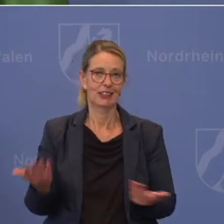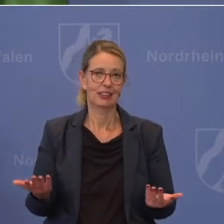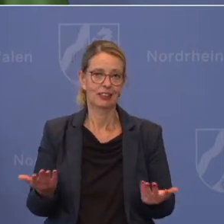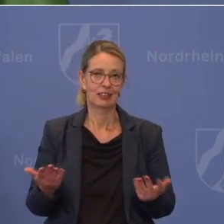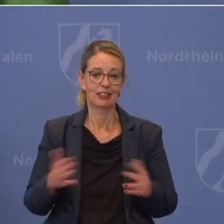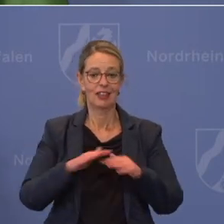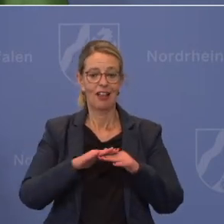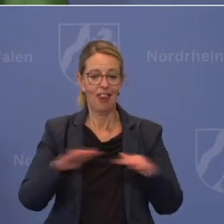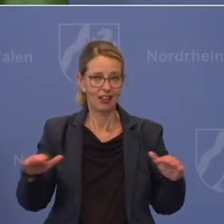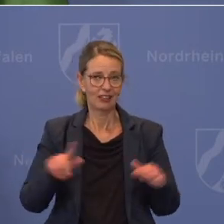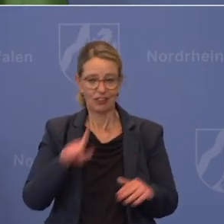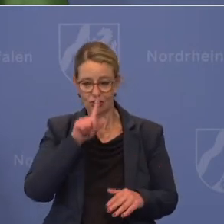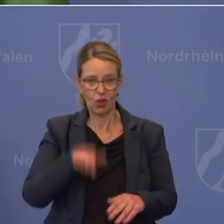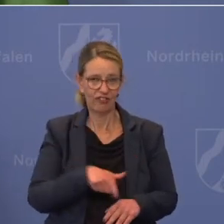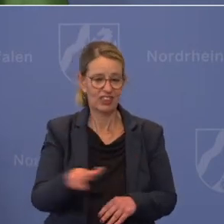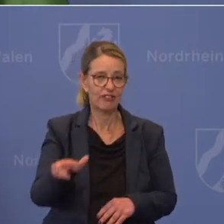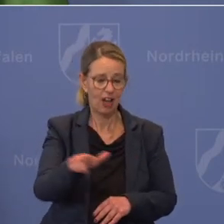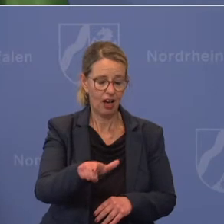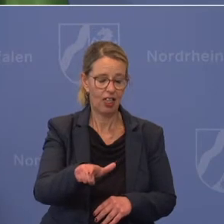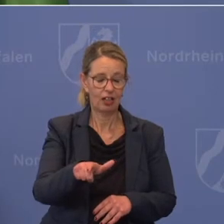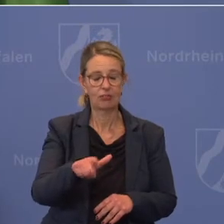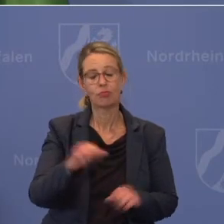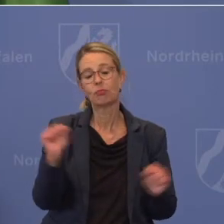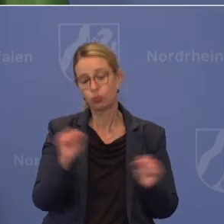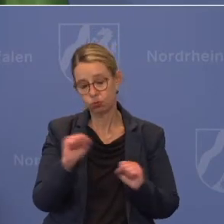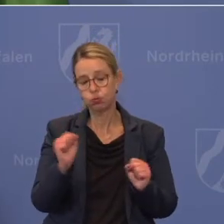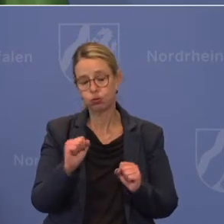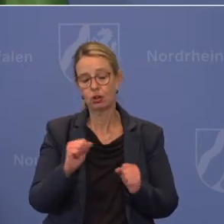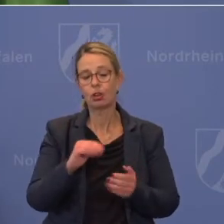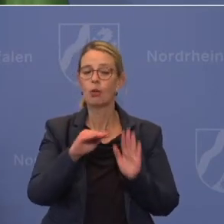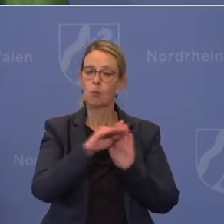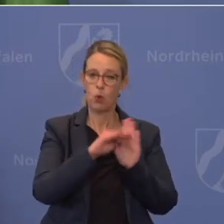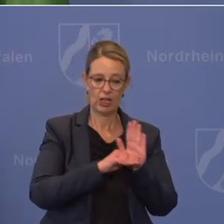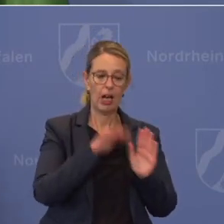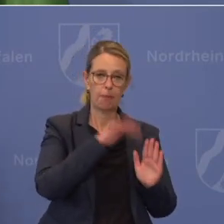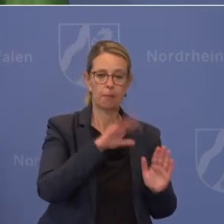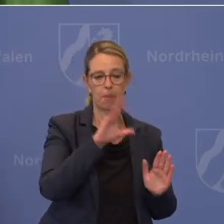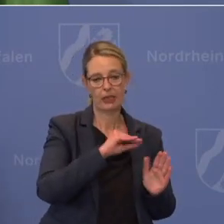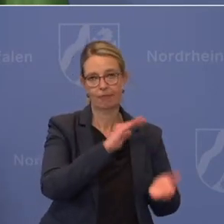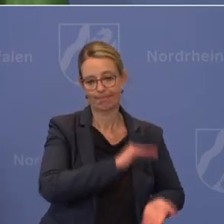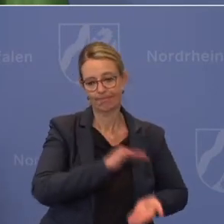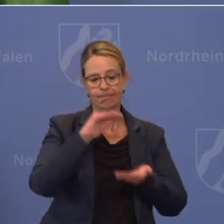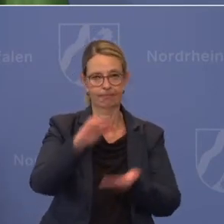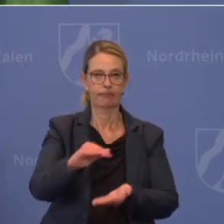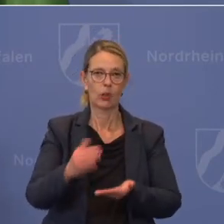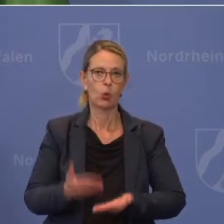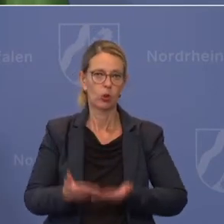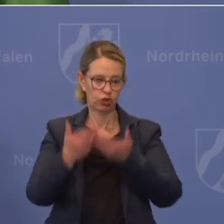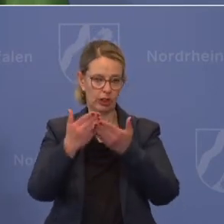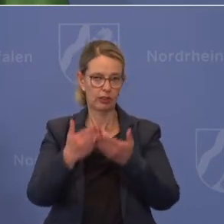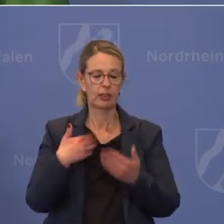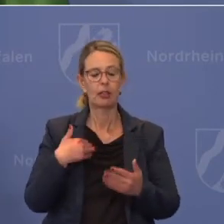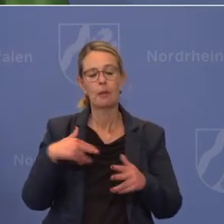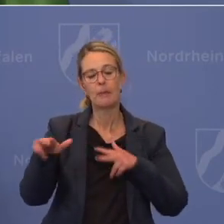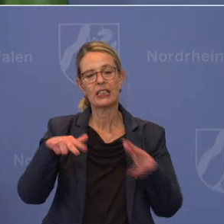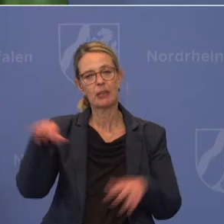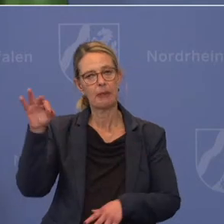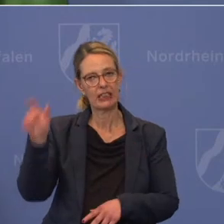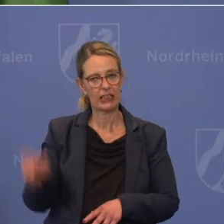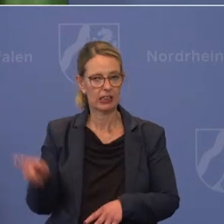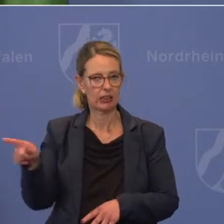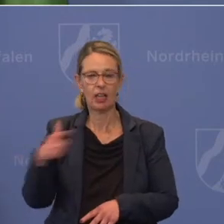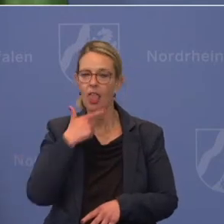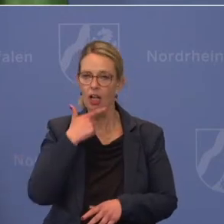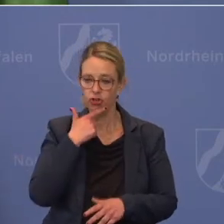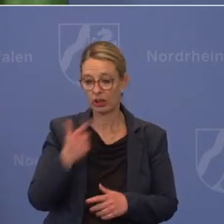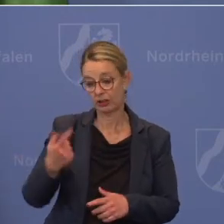Land Nordrhein-Westfalen wird dies mit einem umfangreichen Programm unterstützen. Das hat Herr Ministerpräsident Laschet